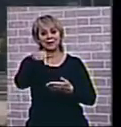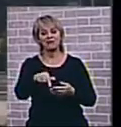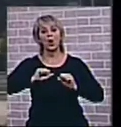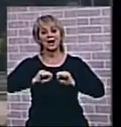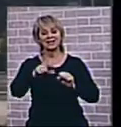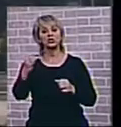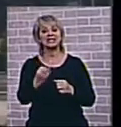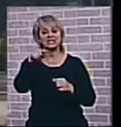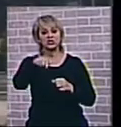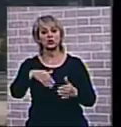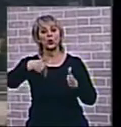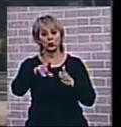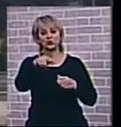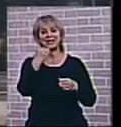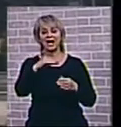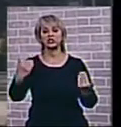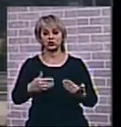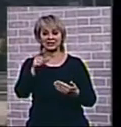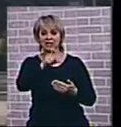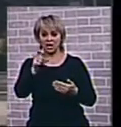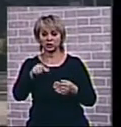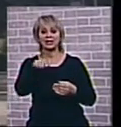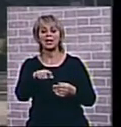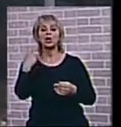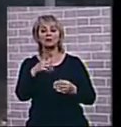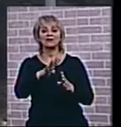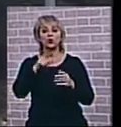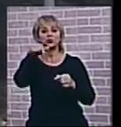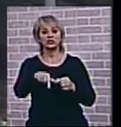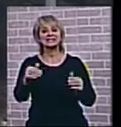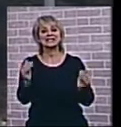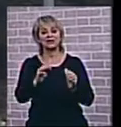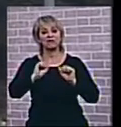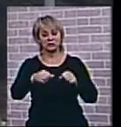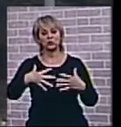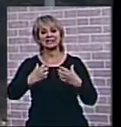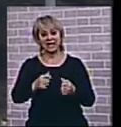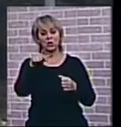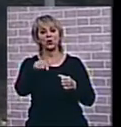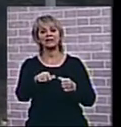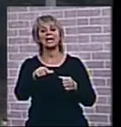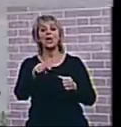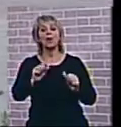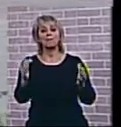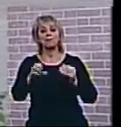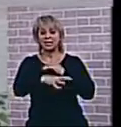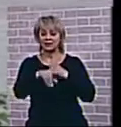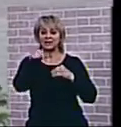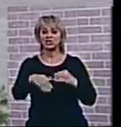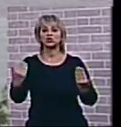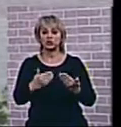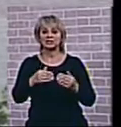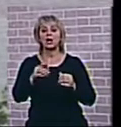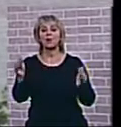охрану интересов и улучшение качества жизни граждан. В первую очередь с ограниченными возможностями здоровья, малообеспеченных,